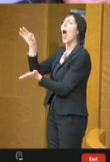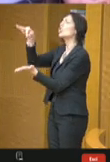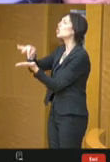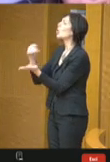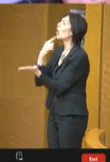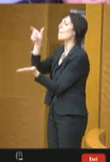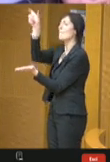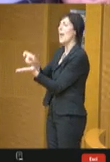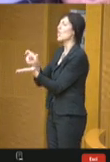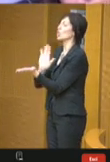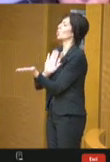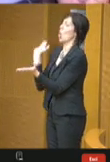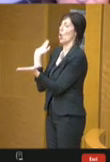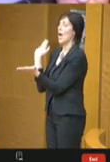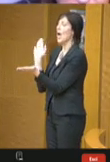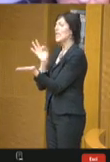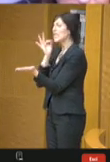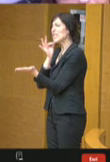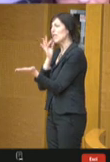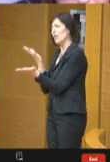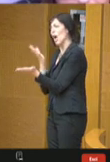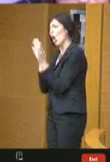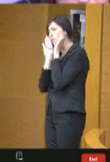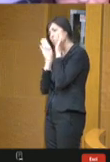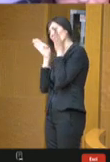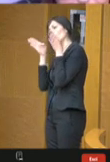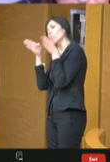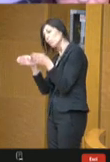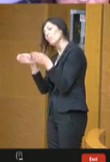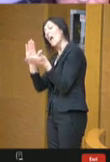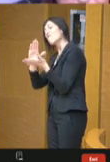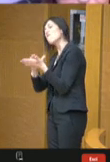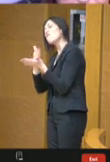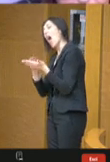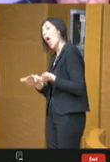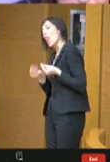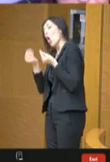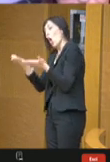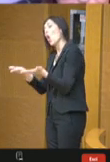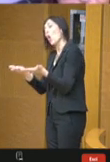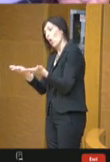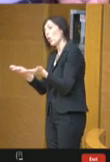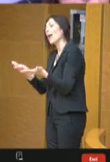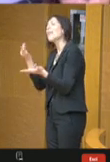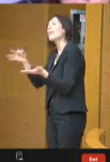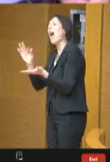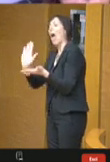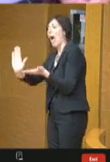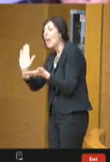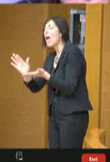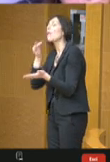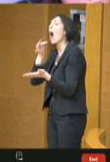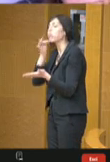Mettere al centro la persona significa dunque occuparsi della valorizzazione dei talenti, delle abilità,